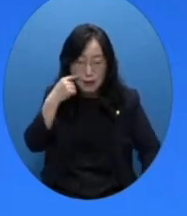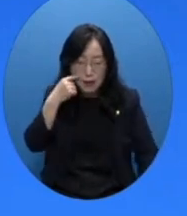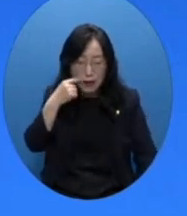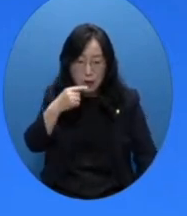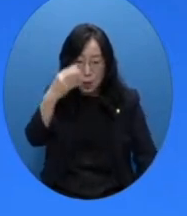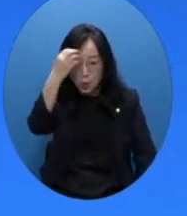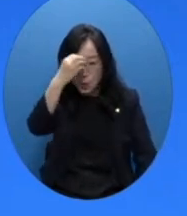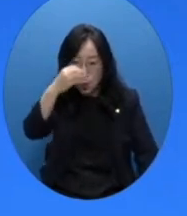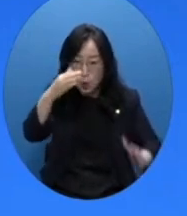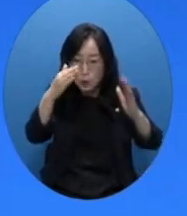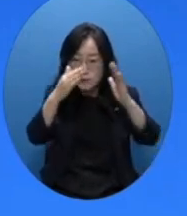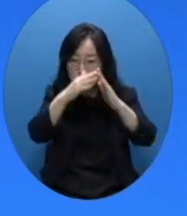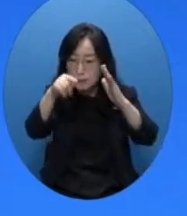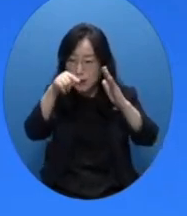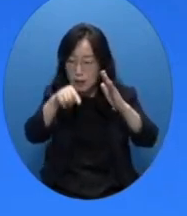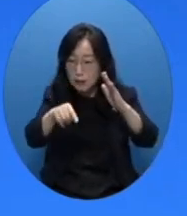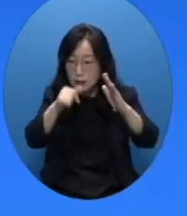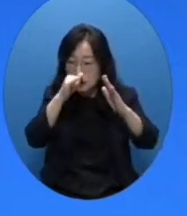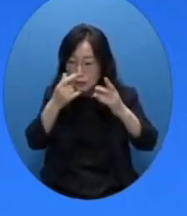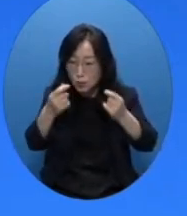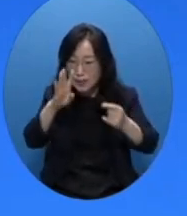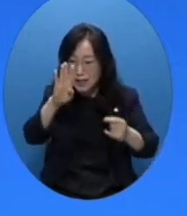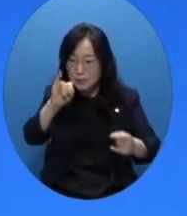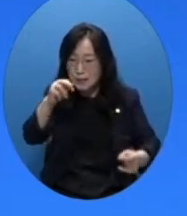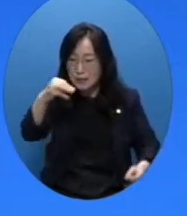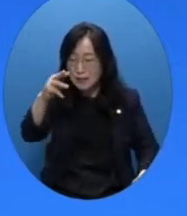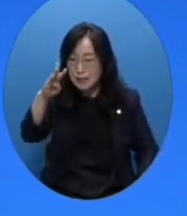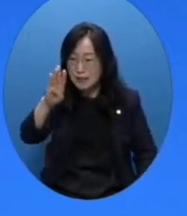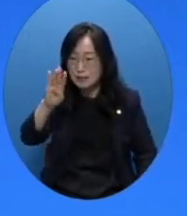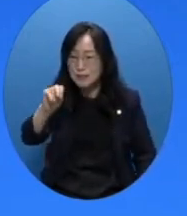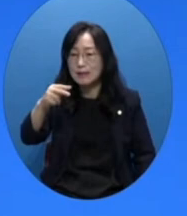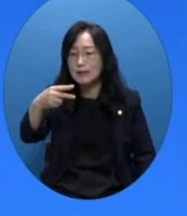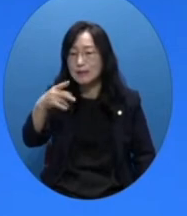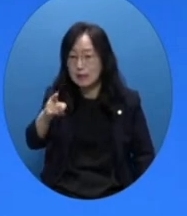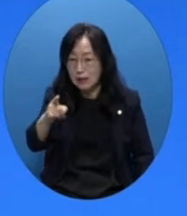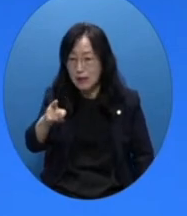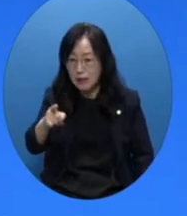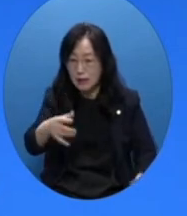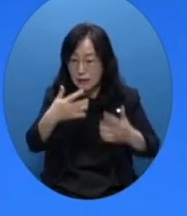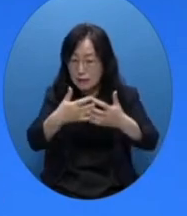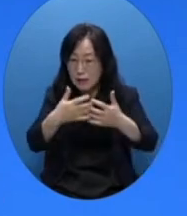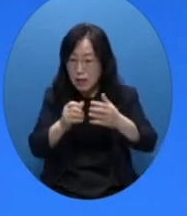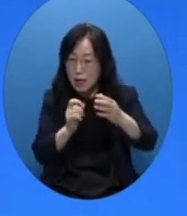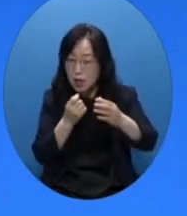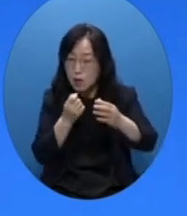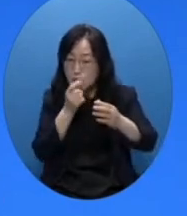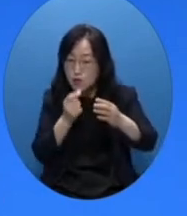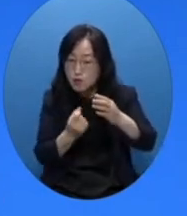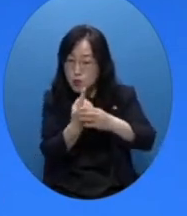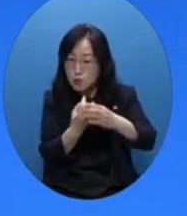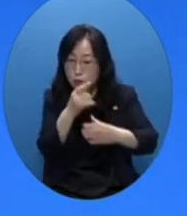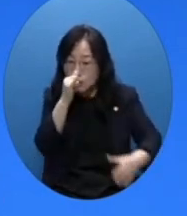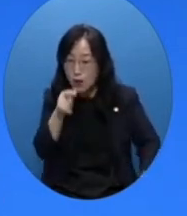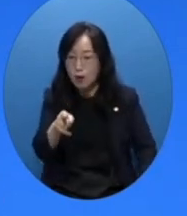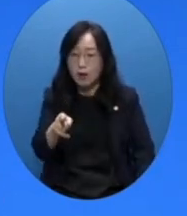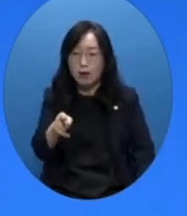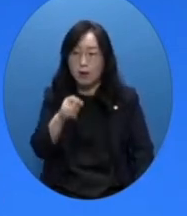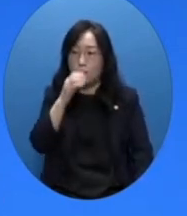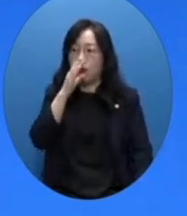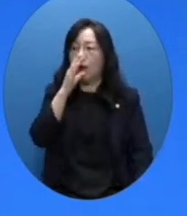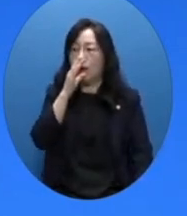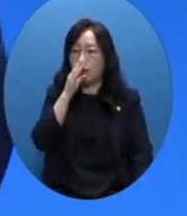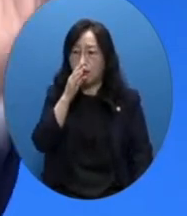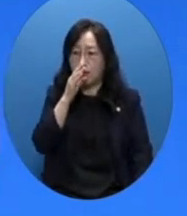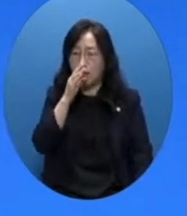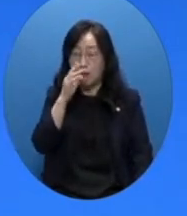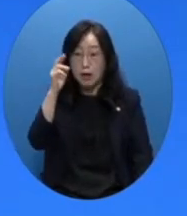만한 비데들이 다 있고, 눈이 흐느그러졌답니다. 도대체 내가 어디 와 있나. 미국에서